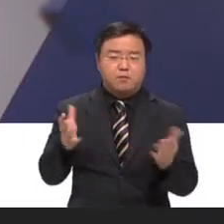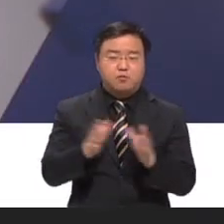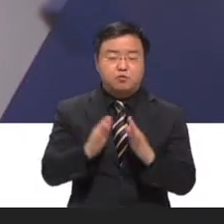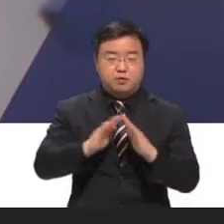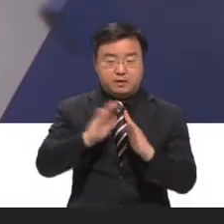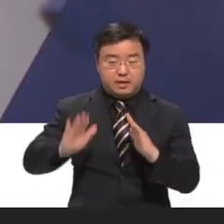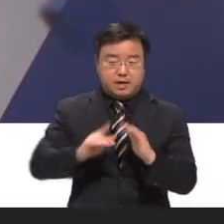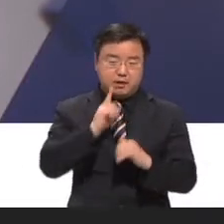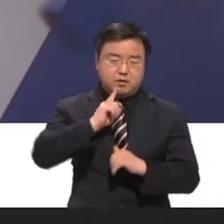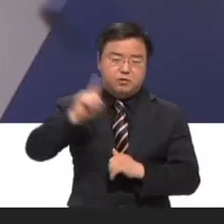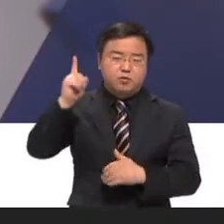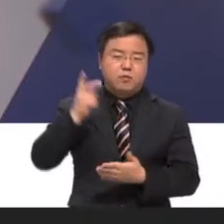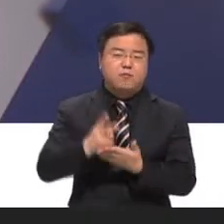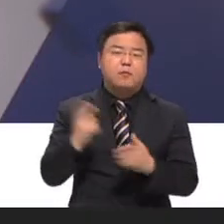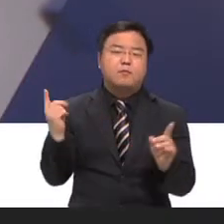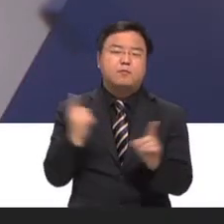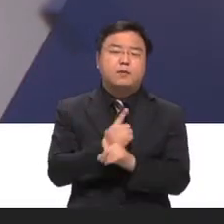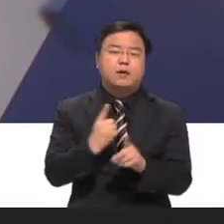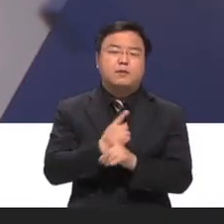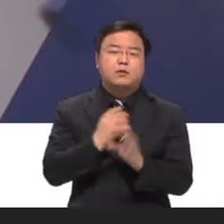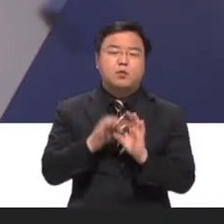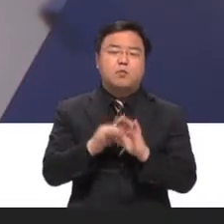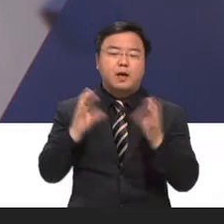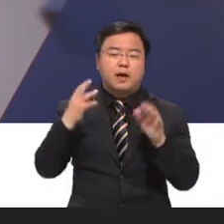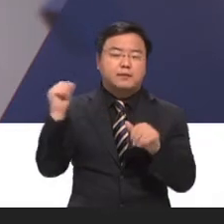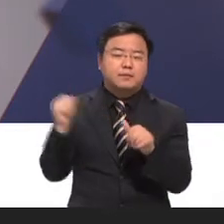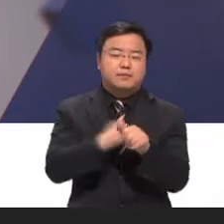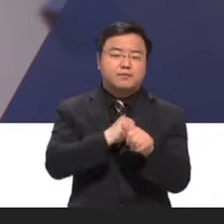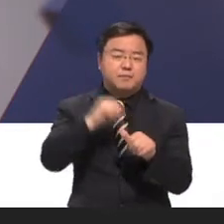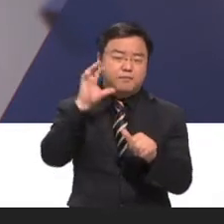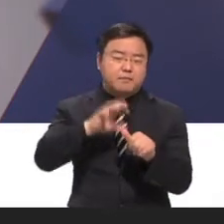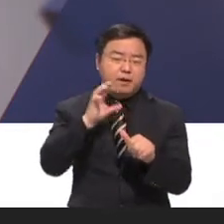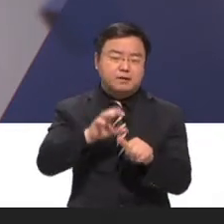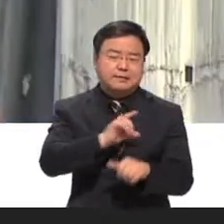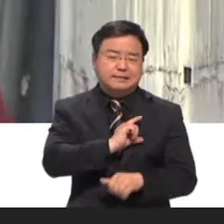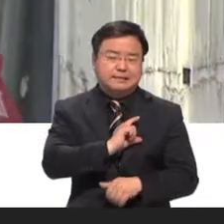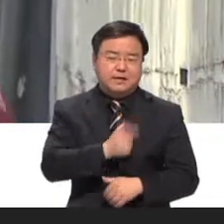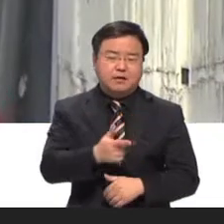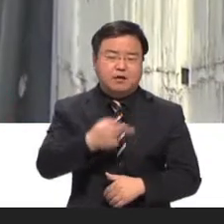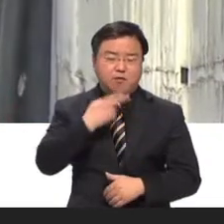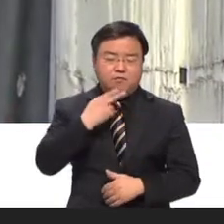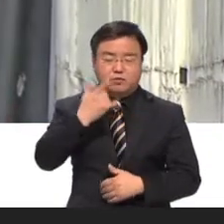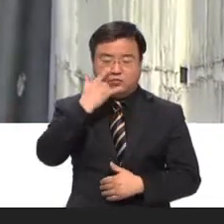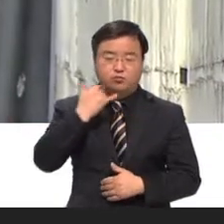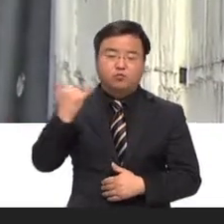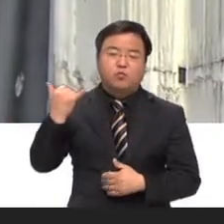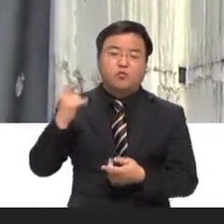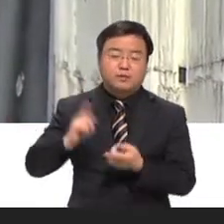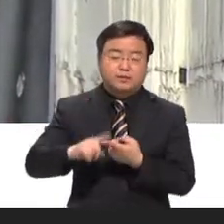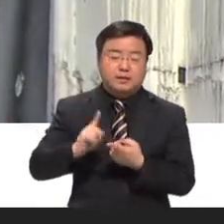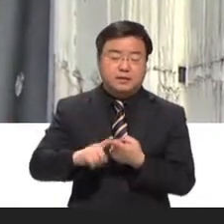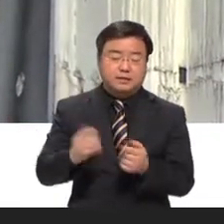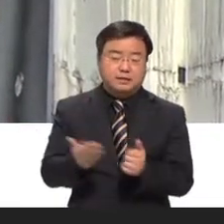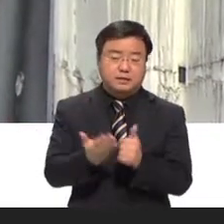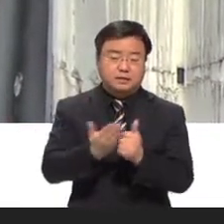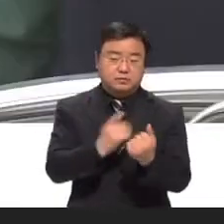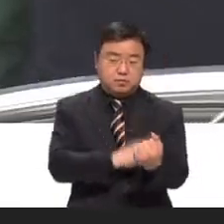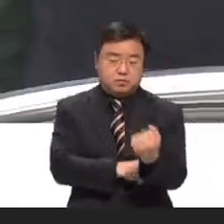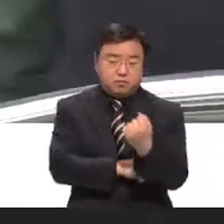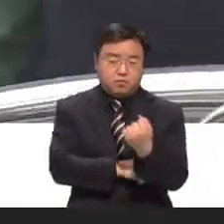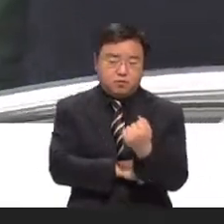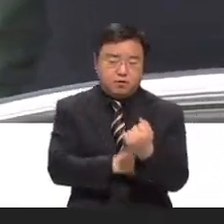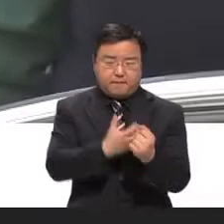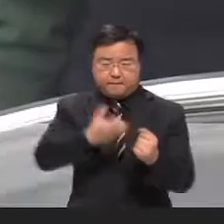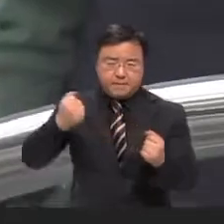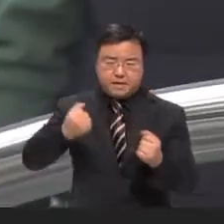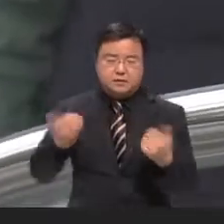가사소송법을 전면적으로 개정을 해서 아이를 학대한 이른바 자격 없는 부모들의 친권을 박탈할 수 있는 방안을 마련하고